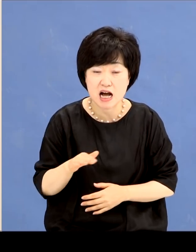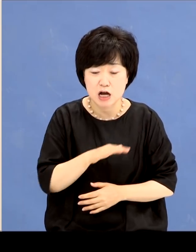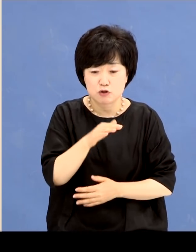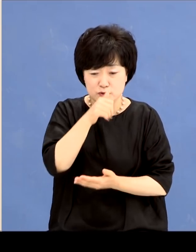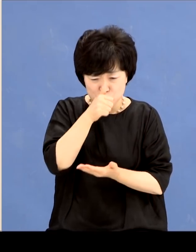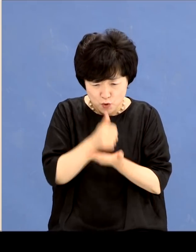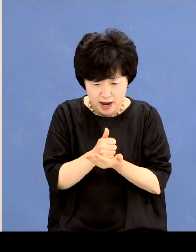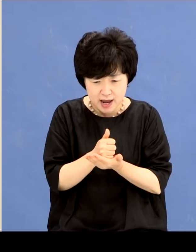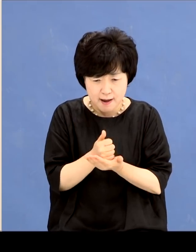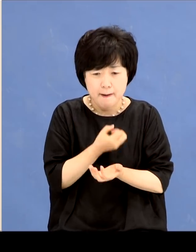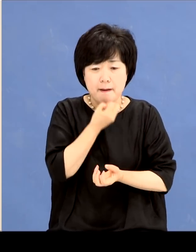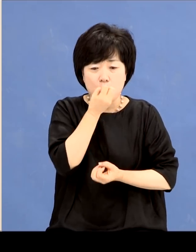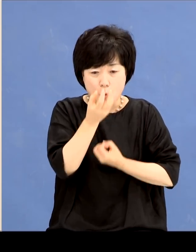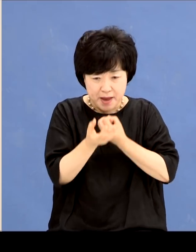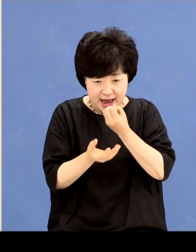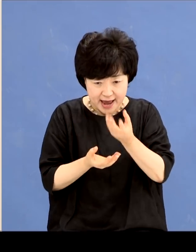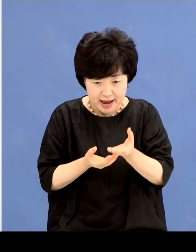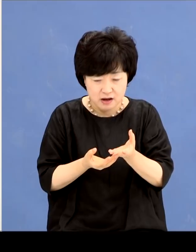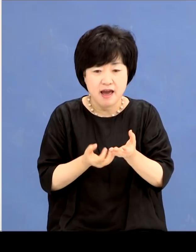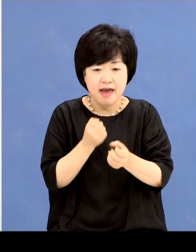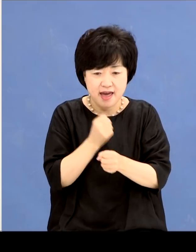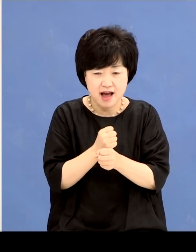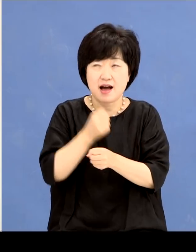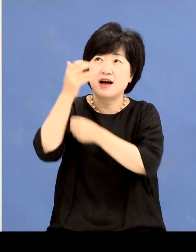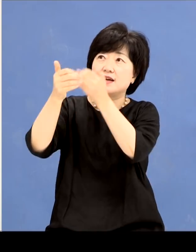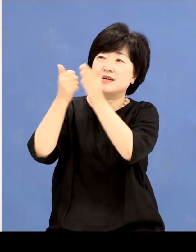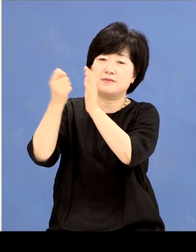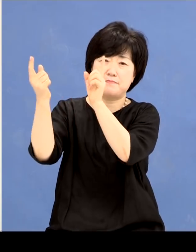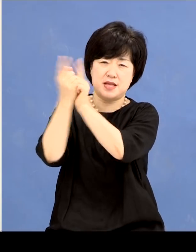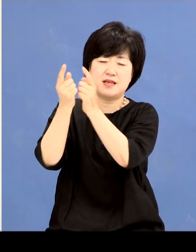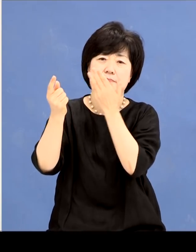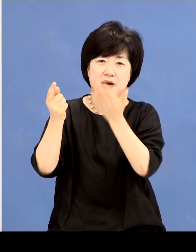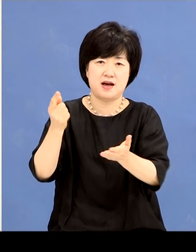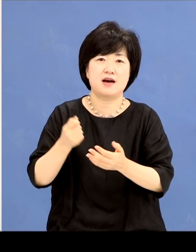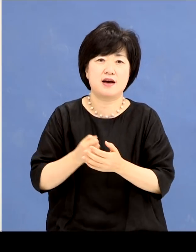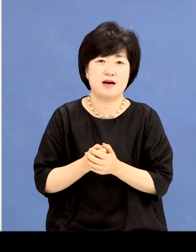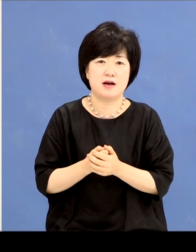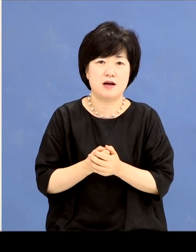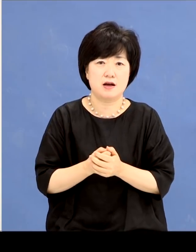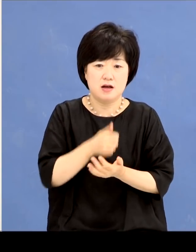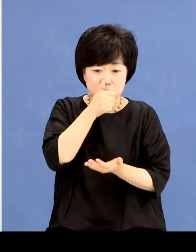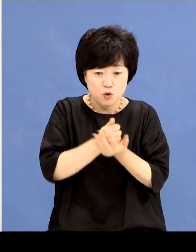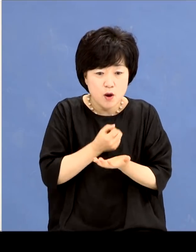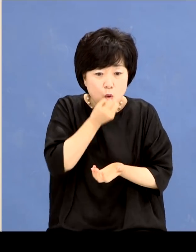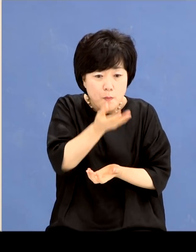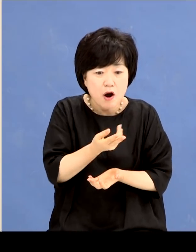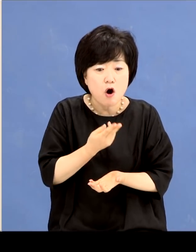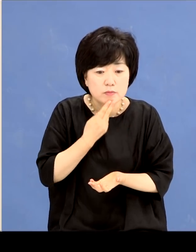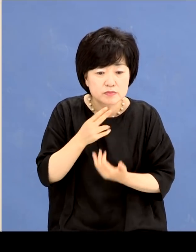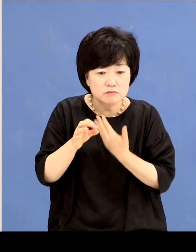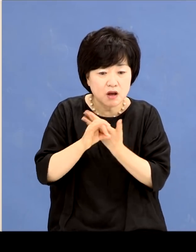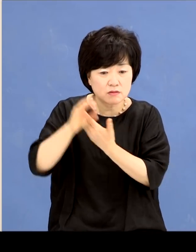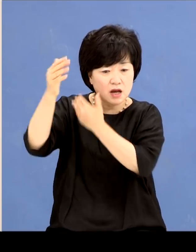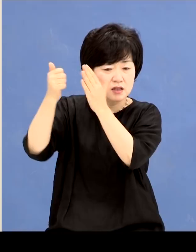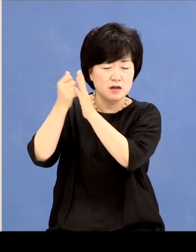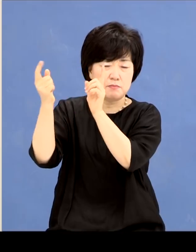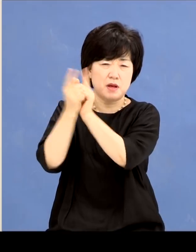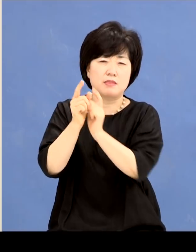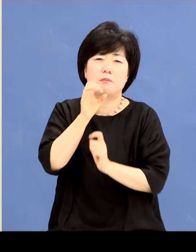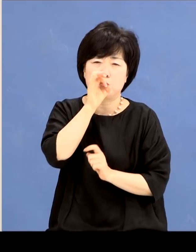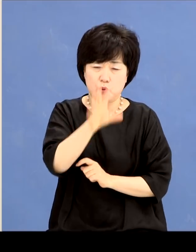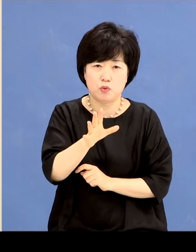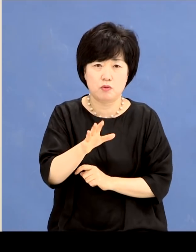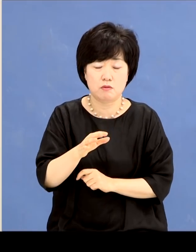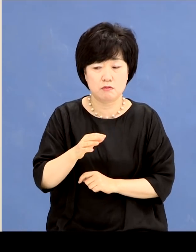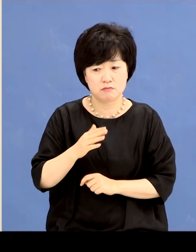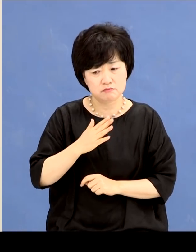우리가 우리들의 죄를 고백하지 않으면 우리는 절대 하나님을 만날 수 없다. 이렇게 얘기를 해주시는데 사실 저는 제가 죄인이라고